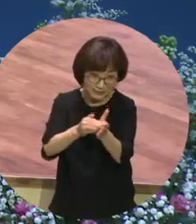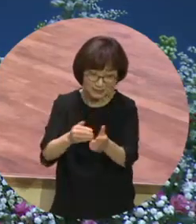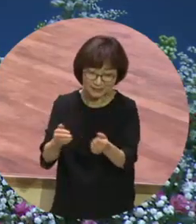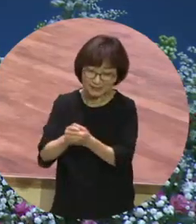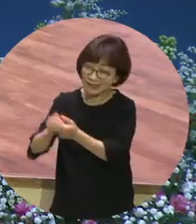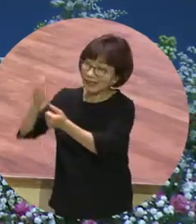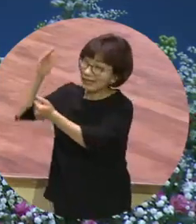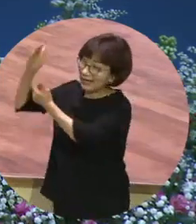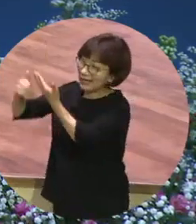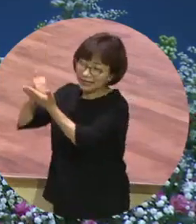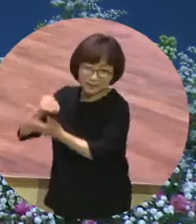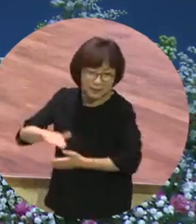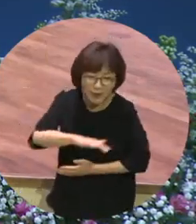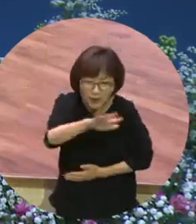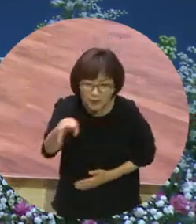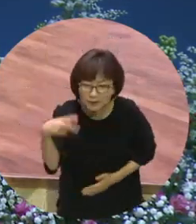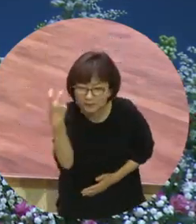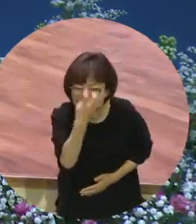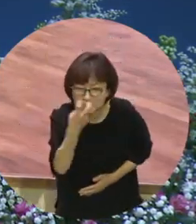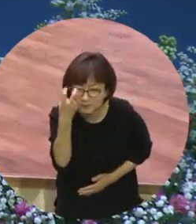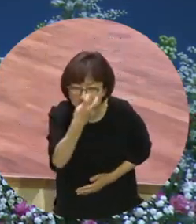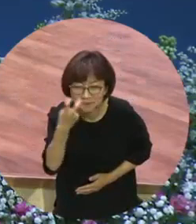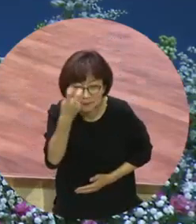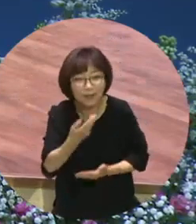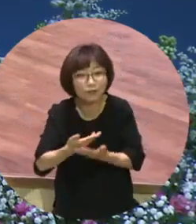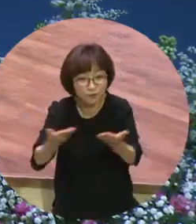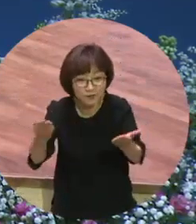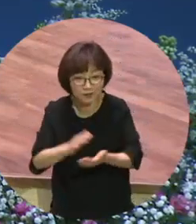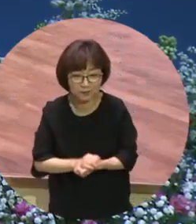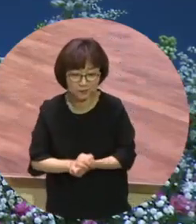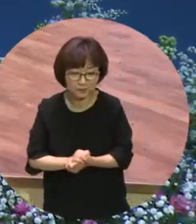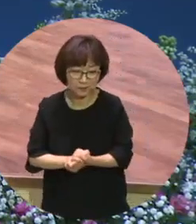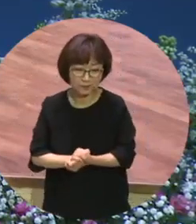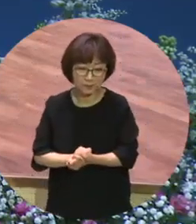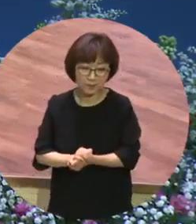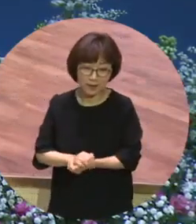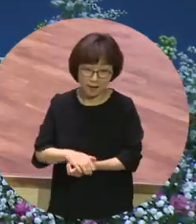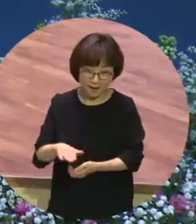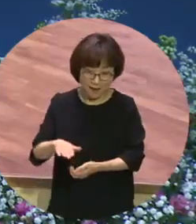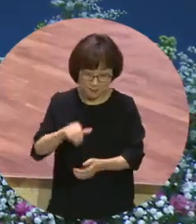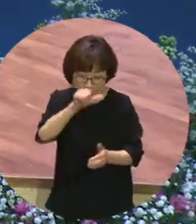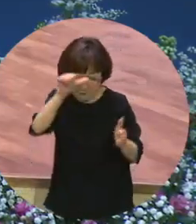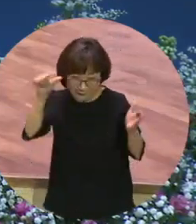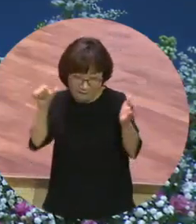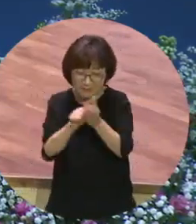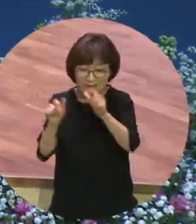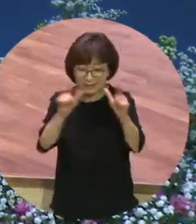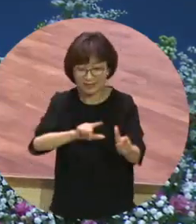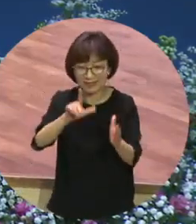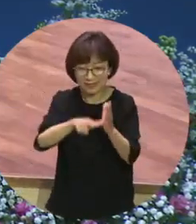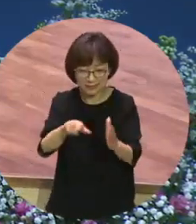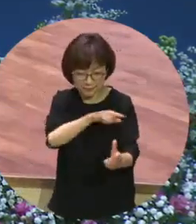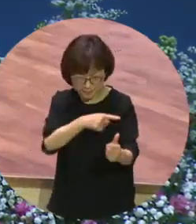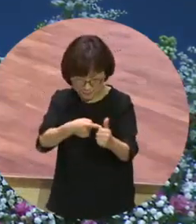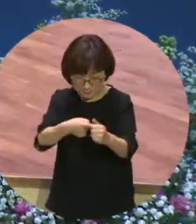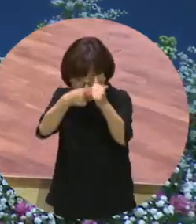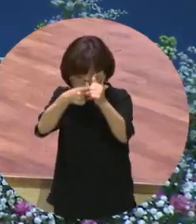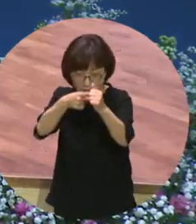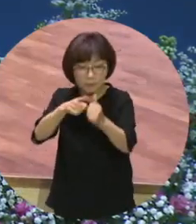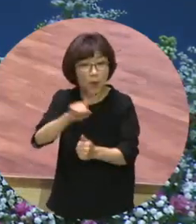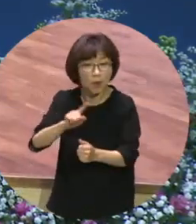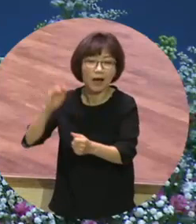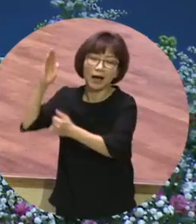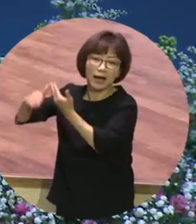하나님 제일주의가 안 되면 평생 돈, 눈 뜨고 눈 감을다가 죽을 때까지 돈 하다가 죽어요.